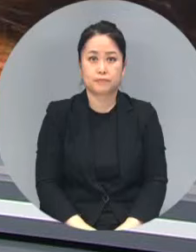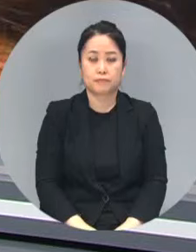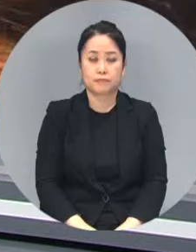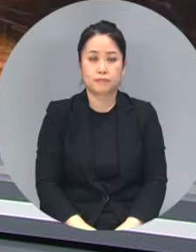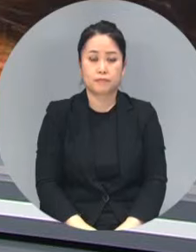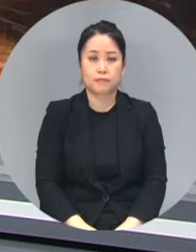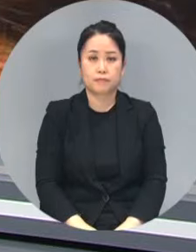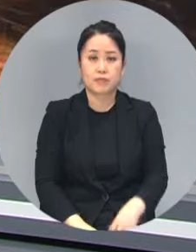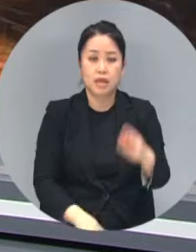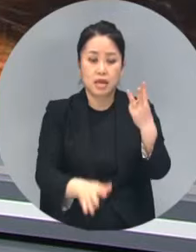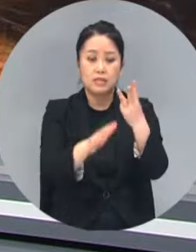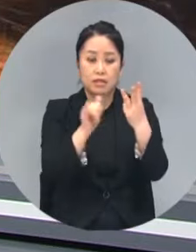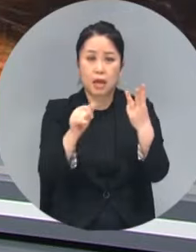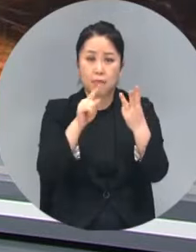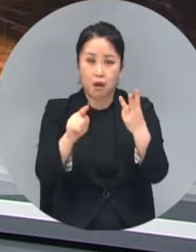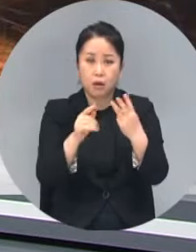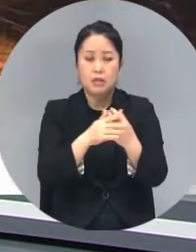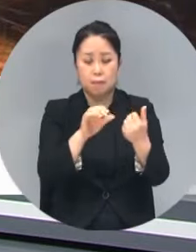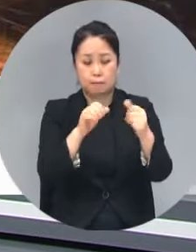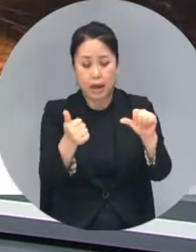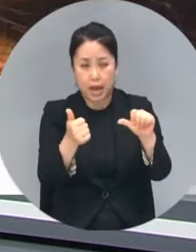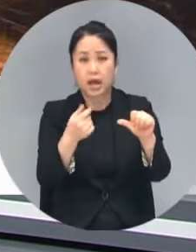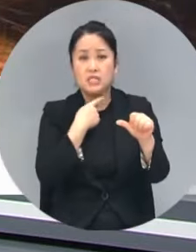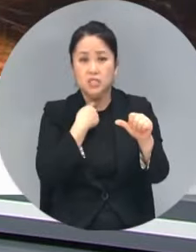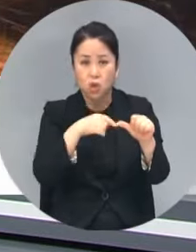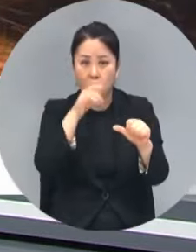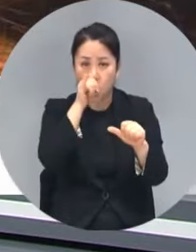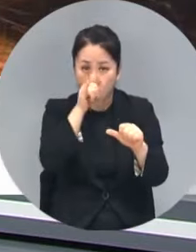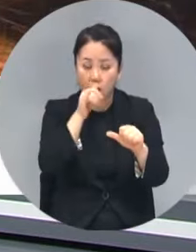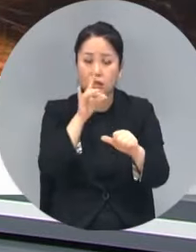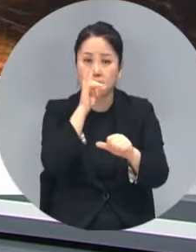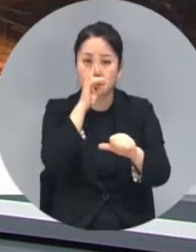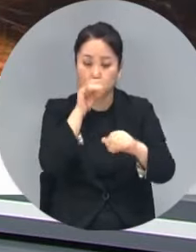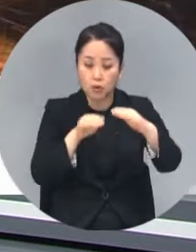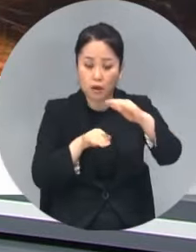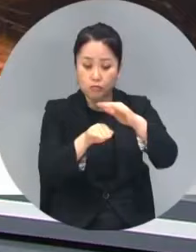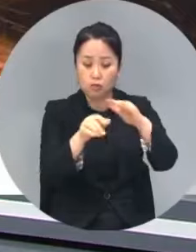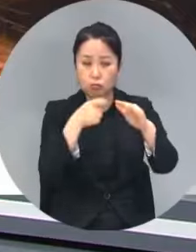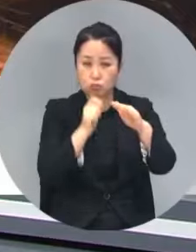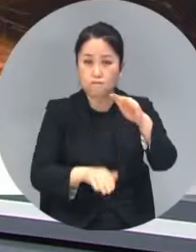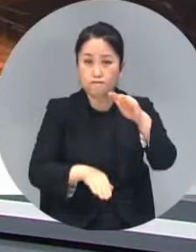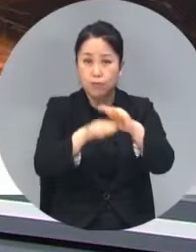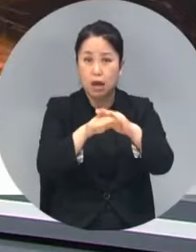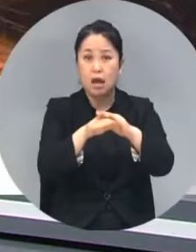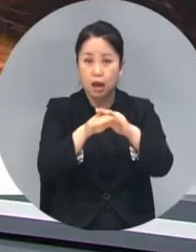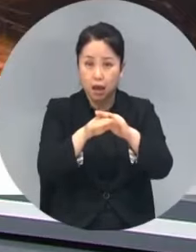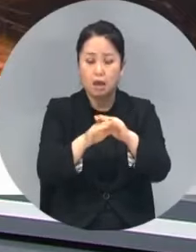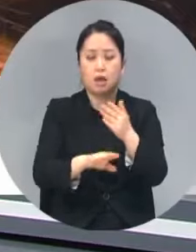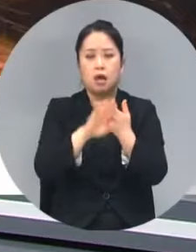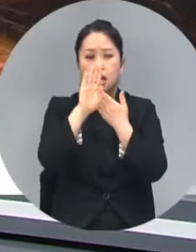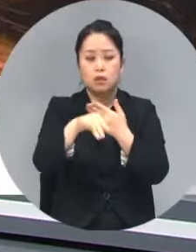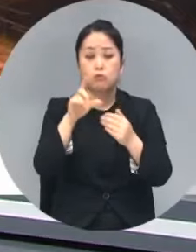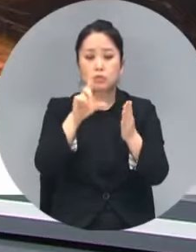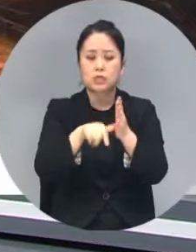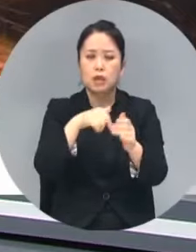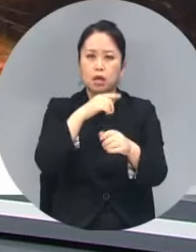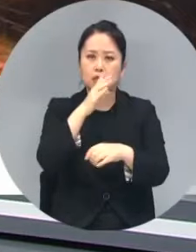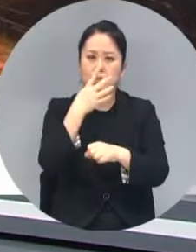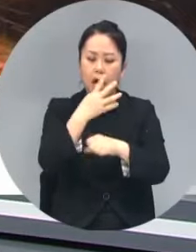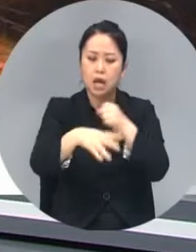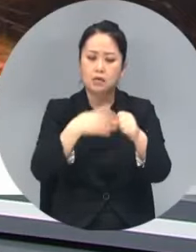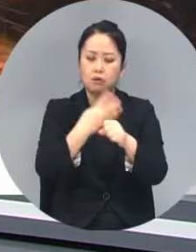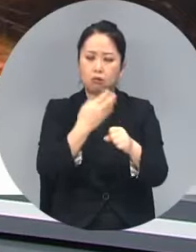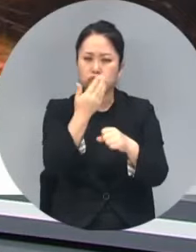네 다음 소식입니다 세 명의 안타까운 목숨을 앗아간 초량 지하차도 침수사고 그 이후 4년이 지났지만